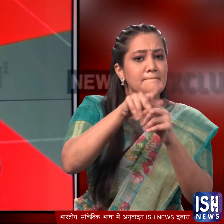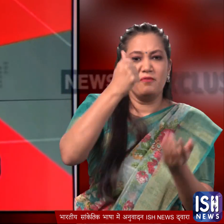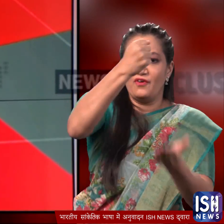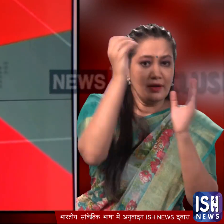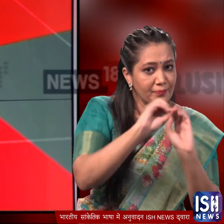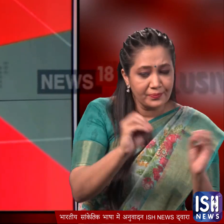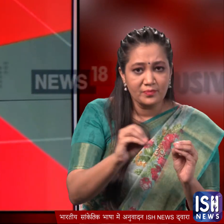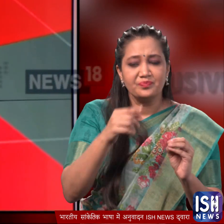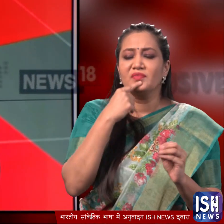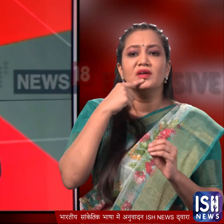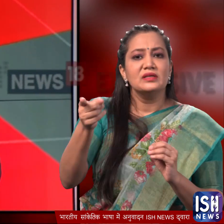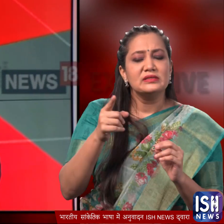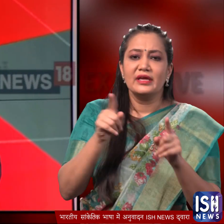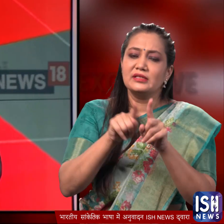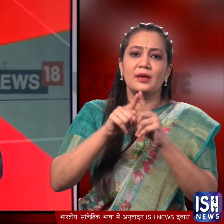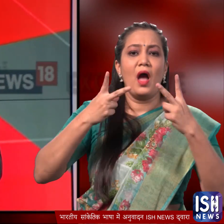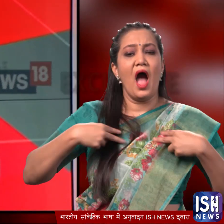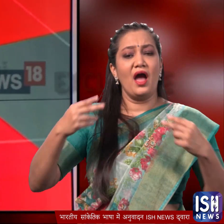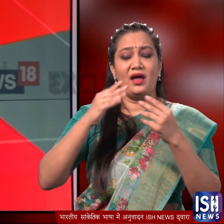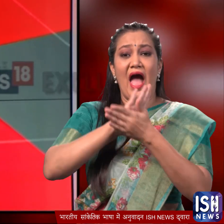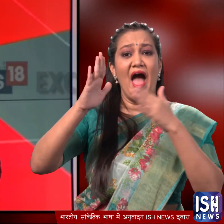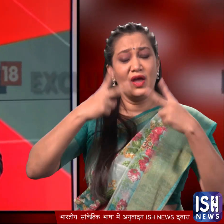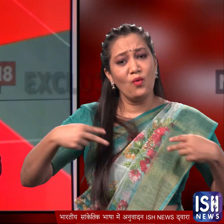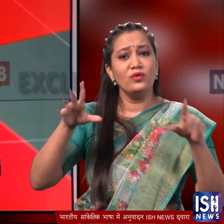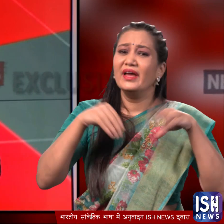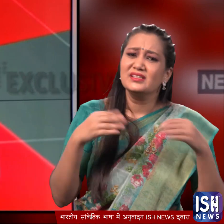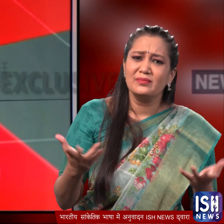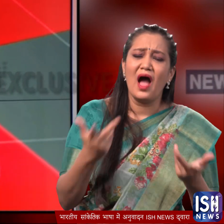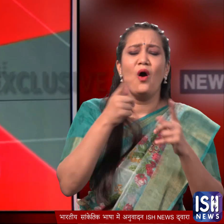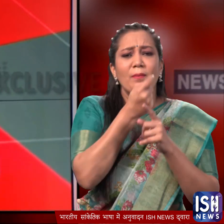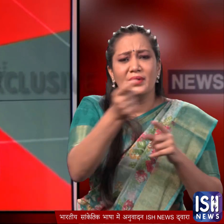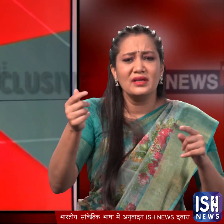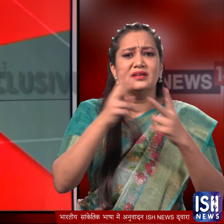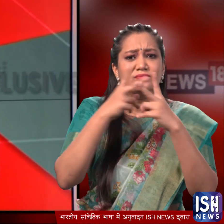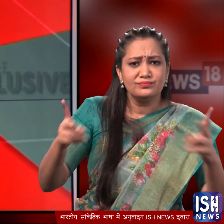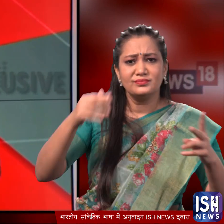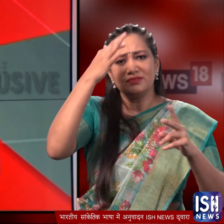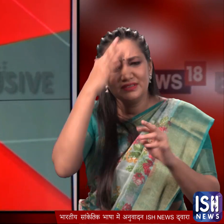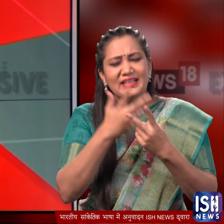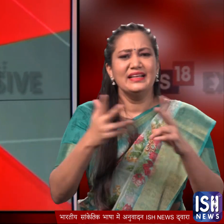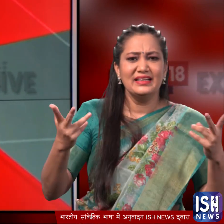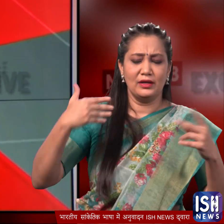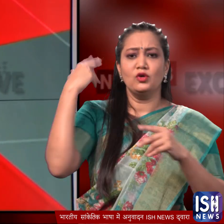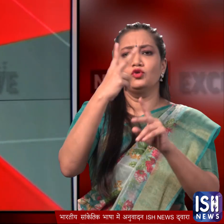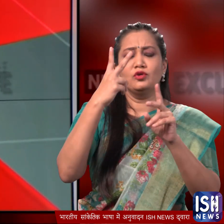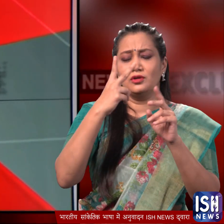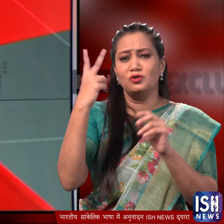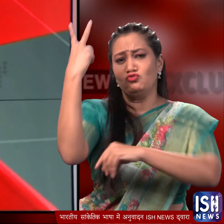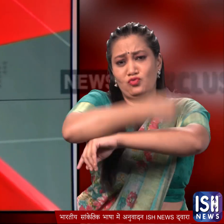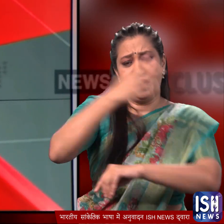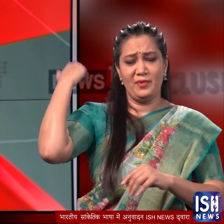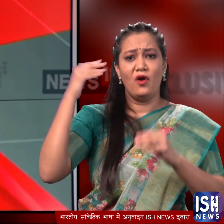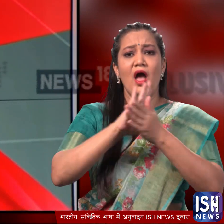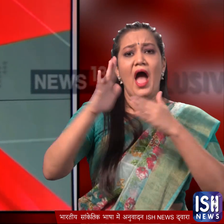के लिए फंड नहीं है, ये दलील मानने के लिए तो हाईकोर्ट भी तैयार नहीं। कर्मचारियों के वेतन के मुद्दे पर सुनवाई करते हुए 2 दिन पहले ही